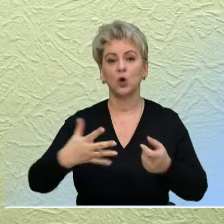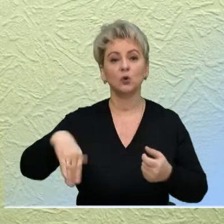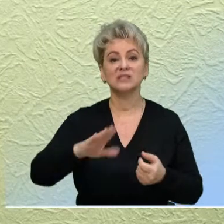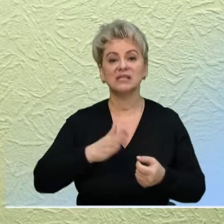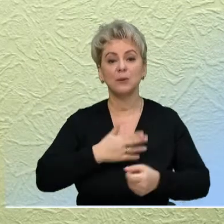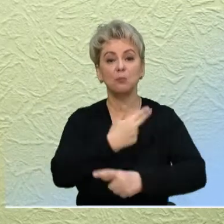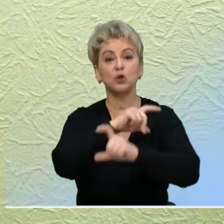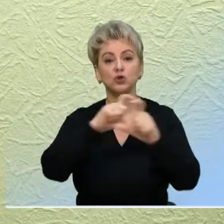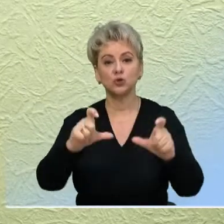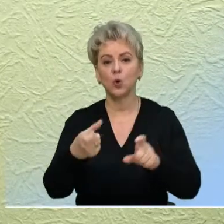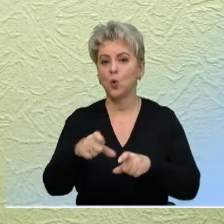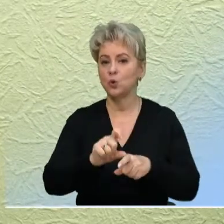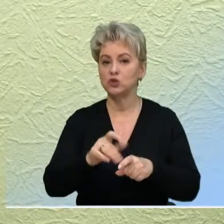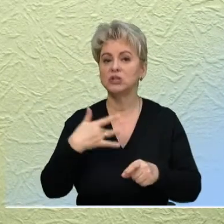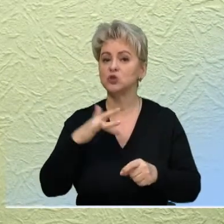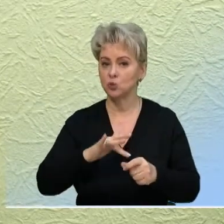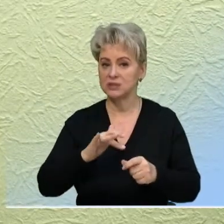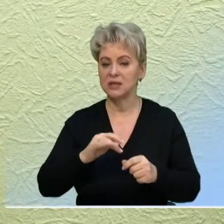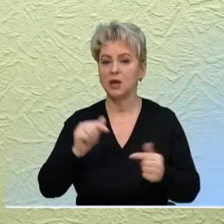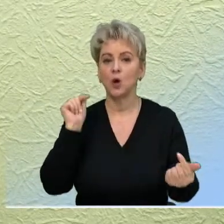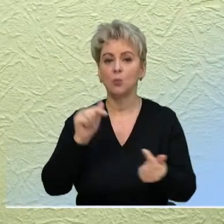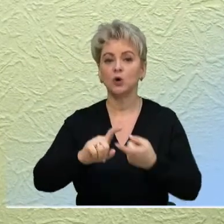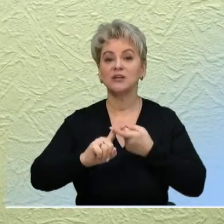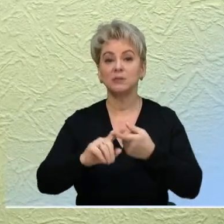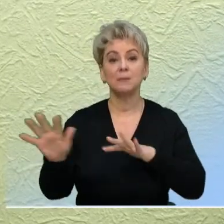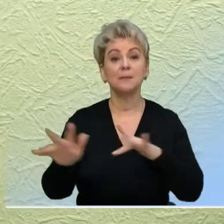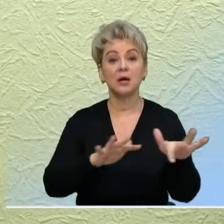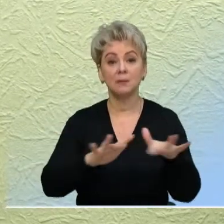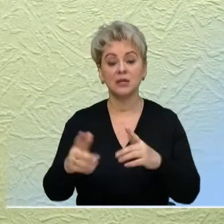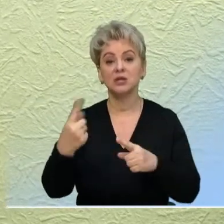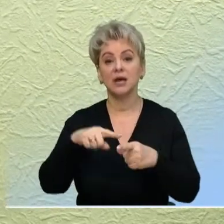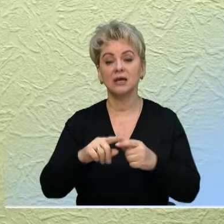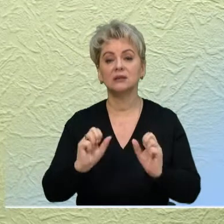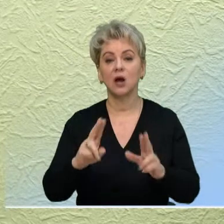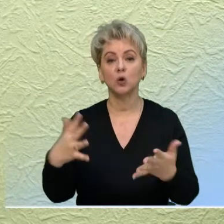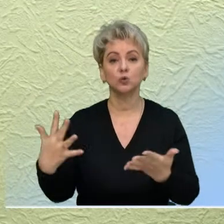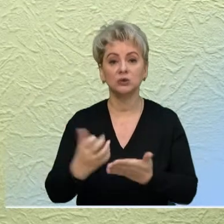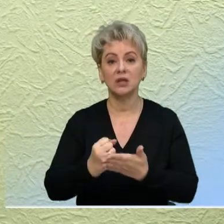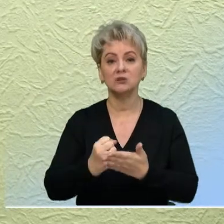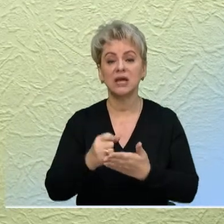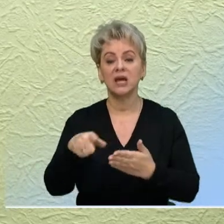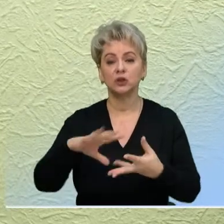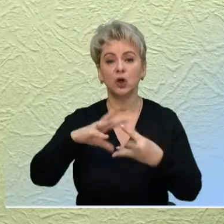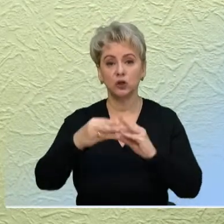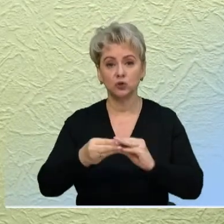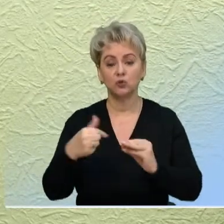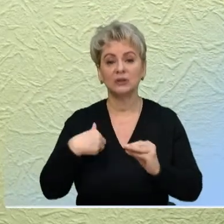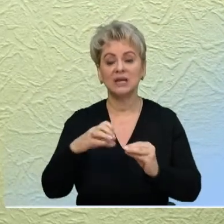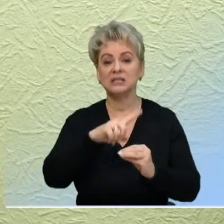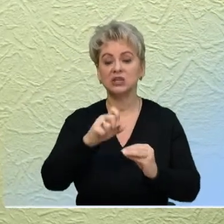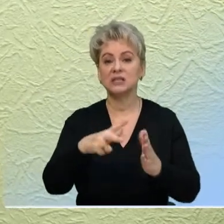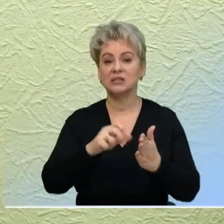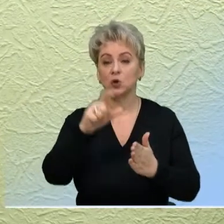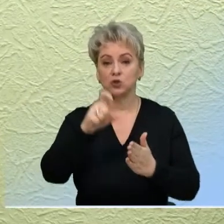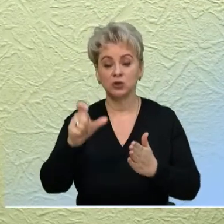наших медучреждениях очень жесткие противоэпидемические мероприятия. Это как бы дало свой результат. У нас из 200 человек в